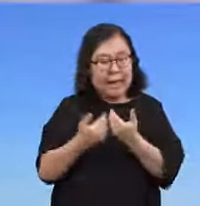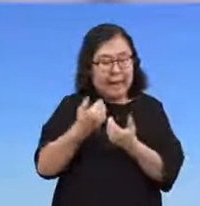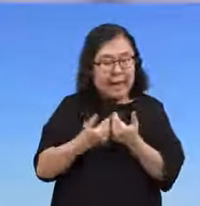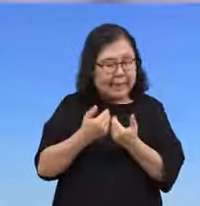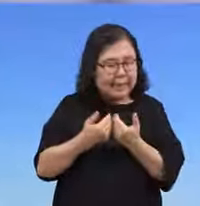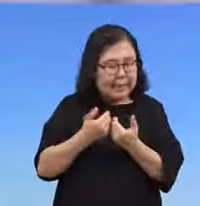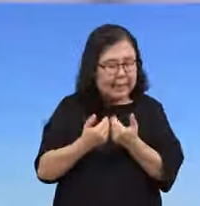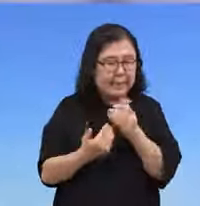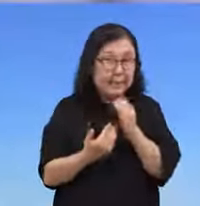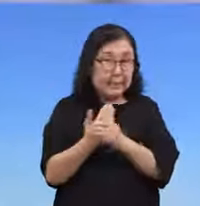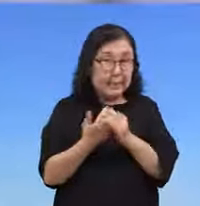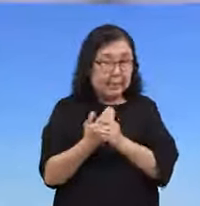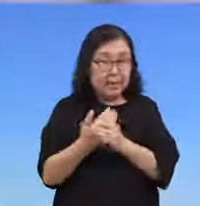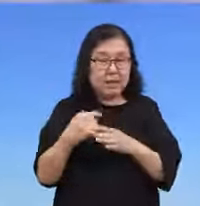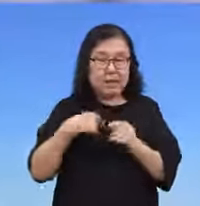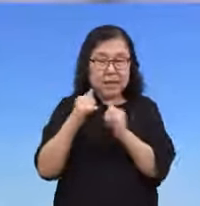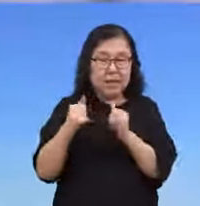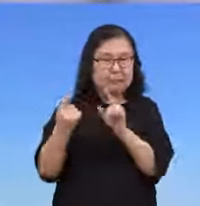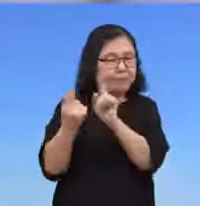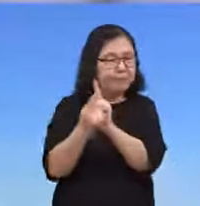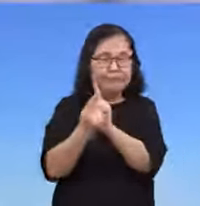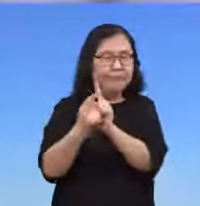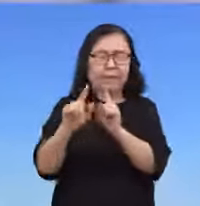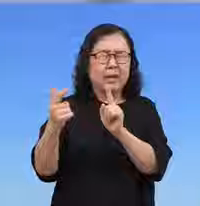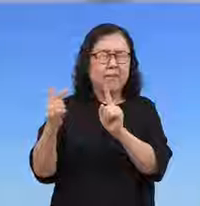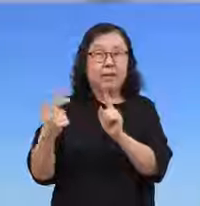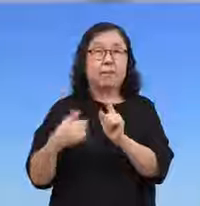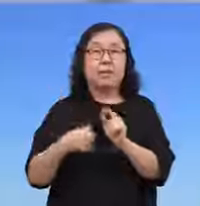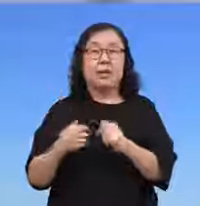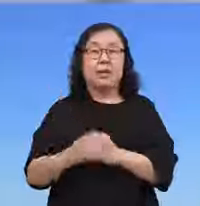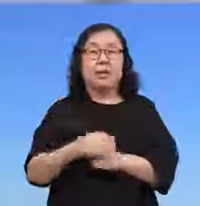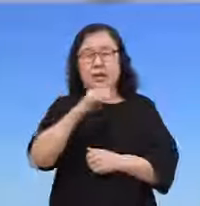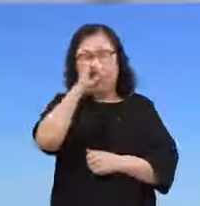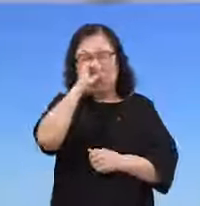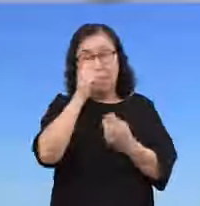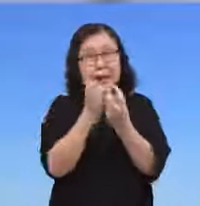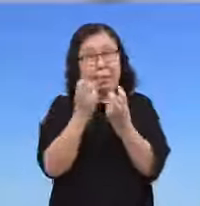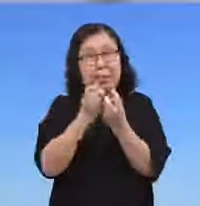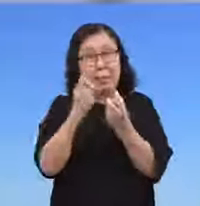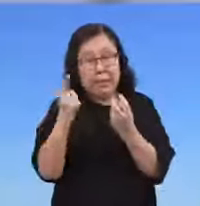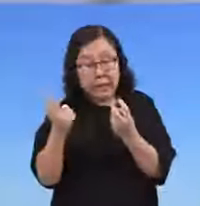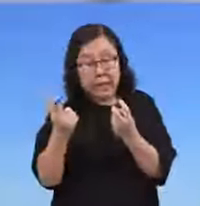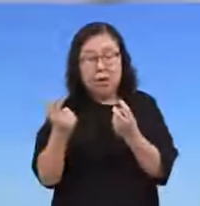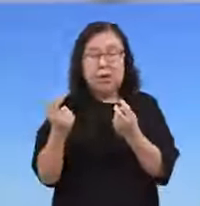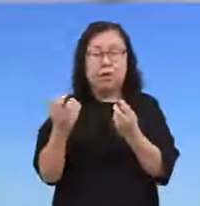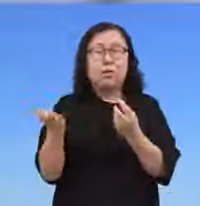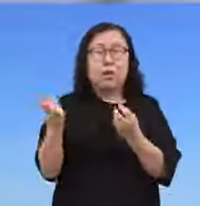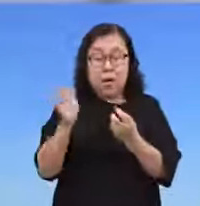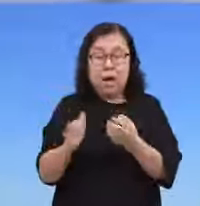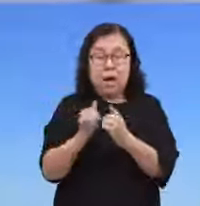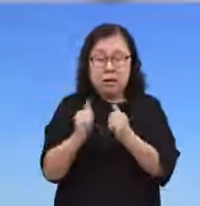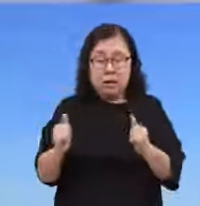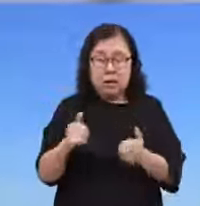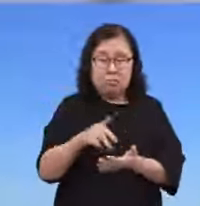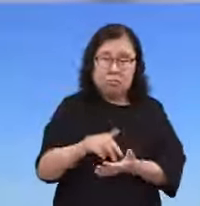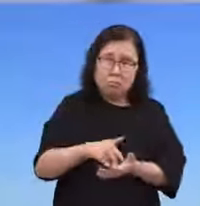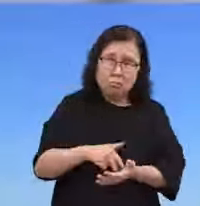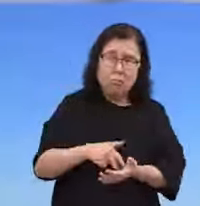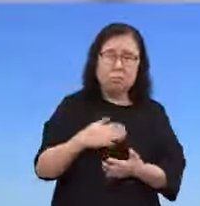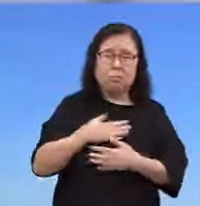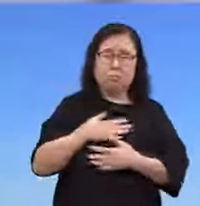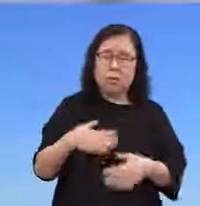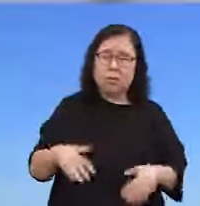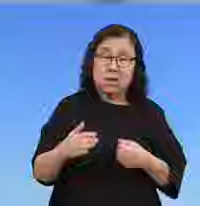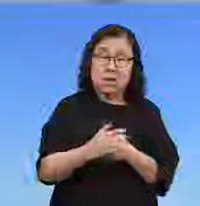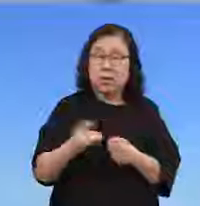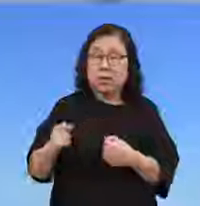할 때는 그냥 거리를 둬버려요. 이건 썩 좋은 방법은 아니지만 연약하니까 어떡합니까? 그렇게라도